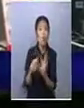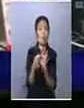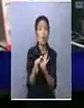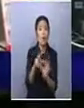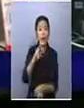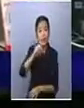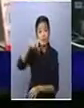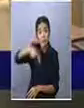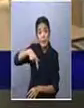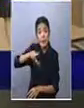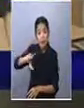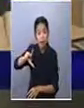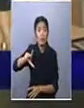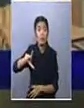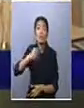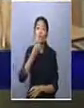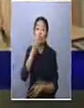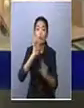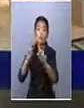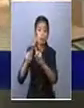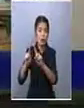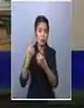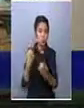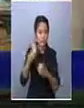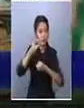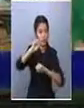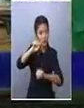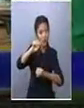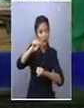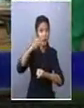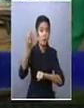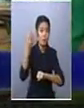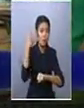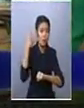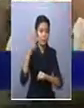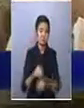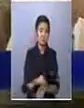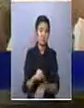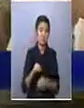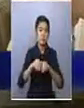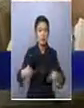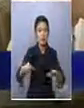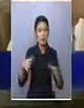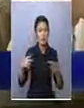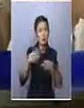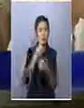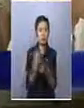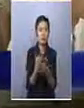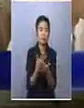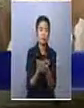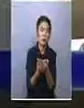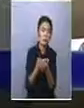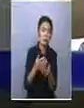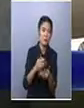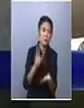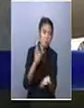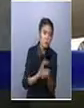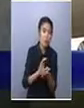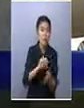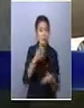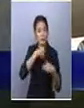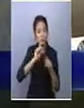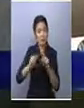งผลให้การประกาศผลประกอบการของธนาคารพาณิชย์ในช่วงที่ผ่านมาไม่ค่อยดีนัก ดังนั้นนักลงทุนที่ต้องการจะลงทุนในหุ้นของกลุ่ม